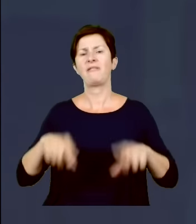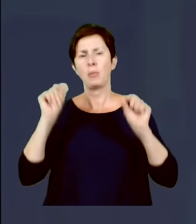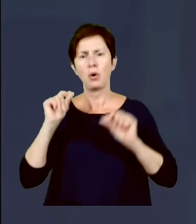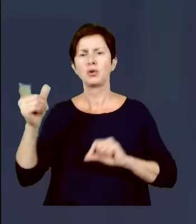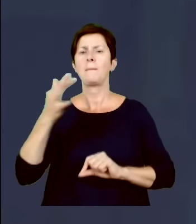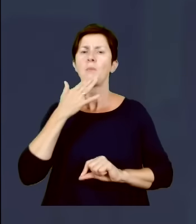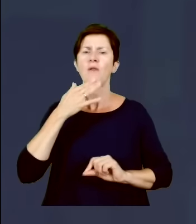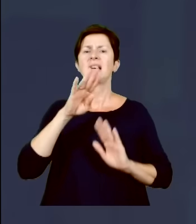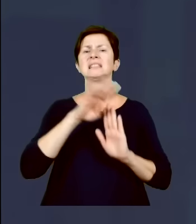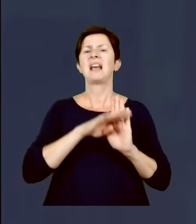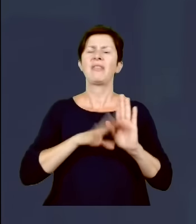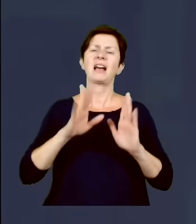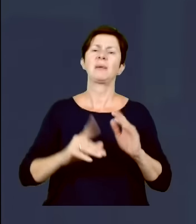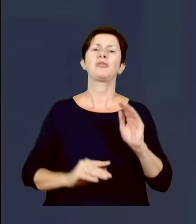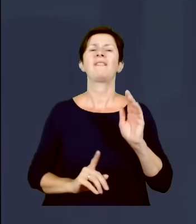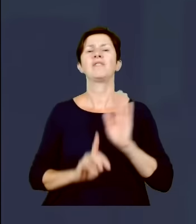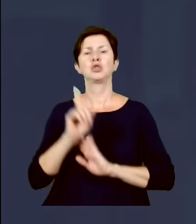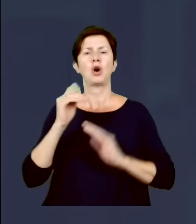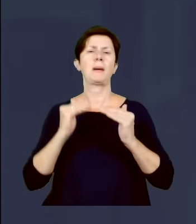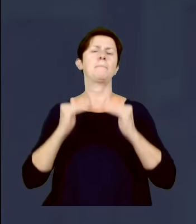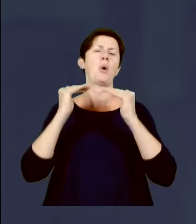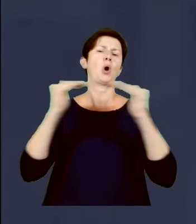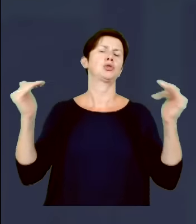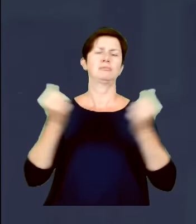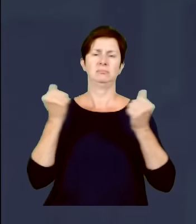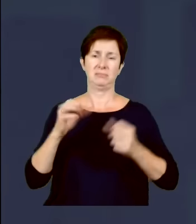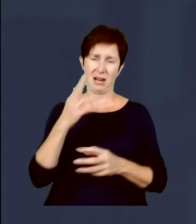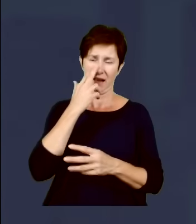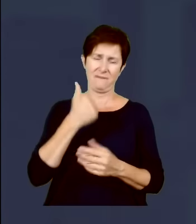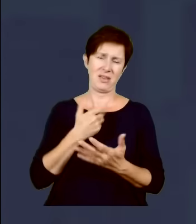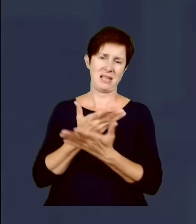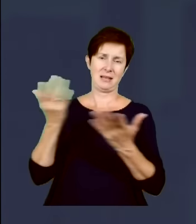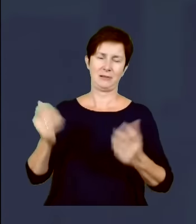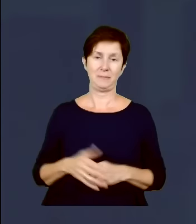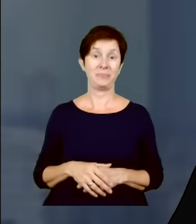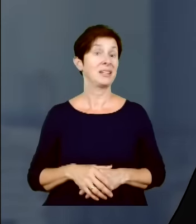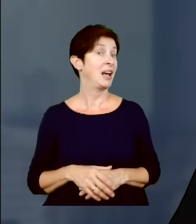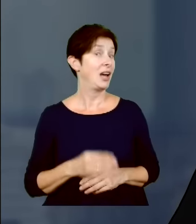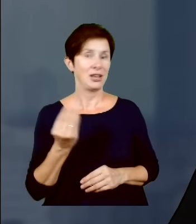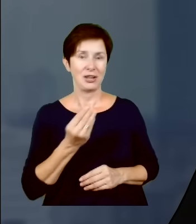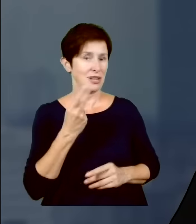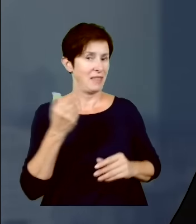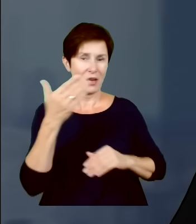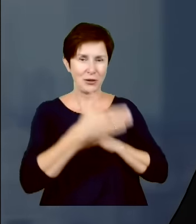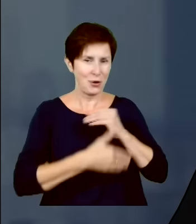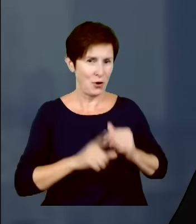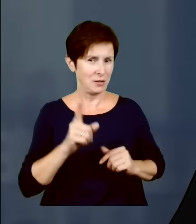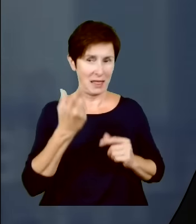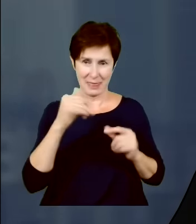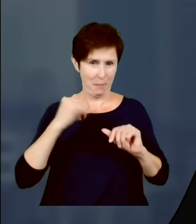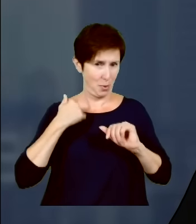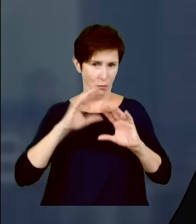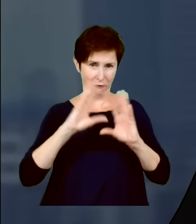wysokie no to już mamy przykład tych wysokich standardów nie ale to nie koniec jeszcze to jeszcze Widzę że jeszcze nie przeczytaliście wszystkich